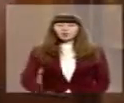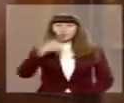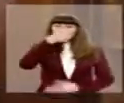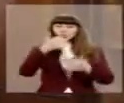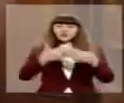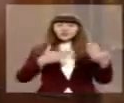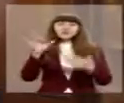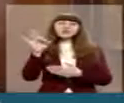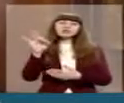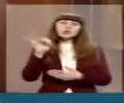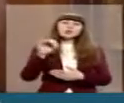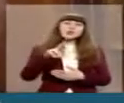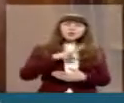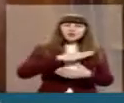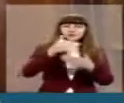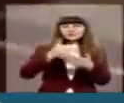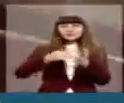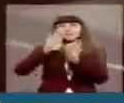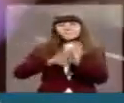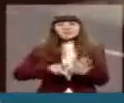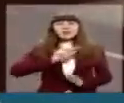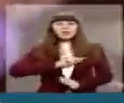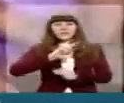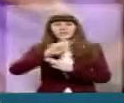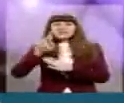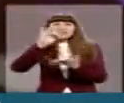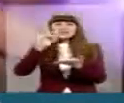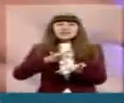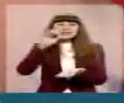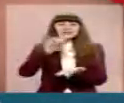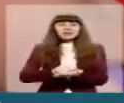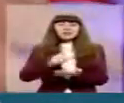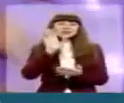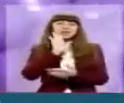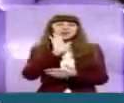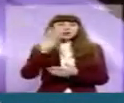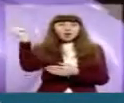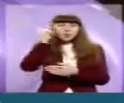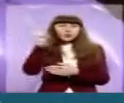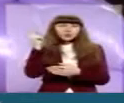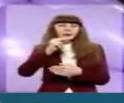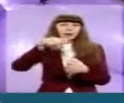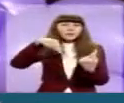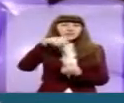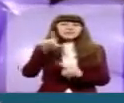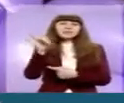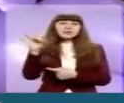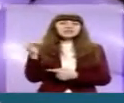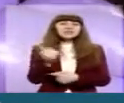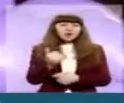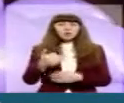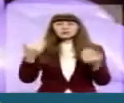Год назад Виктория Кочурова была в списке безработных. Обратившись в Центр занятости населения, девушка прошла обучение по программе